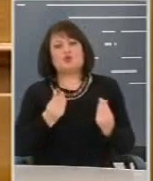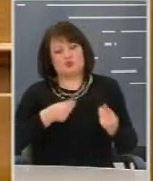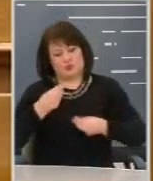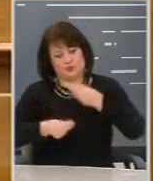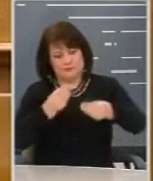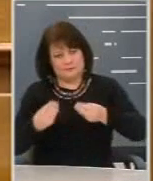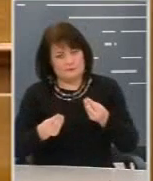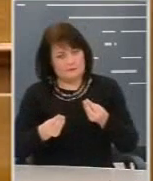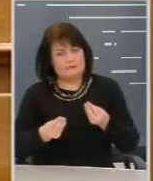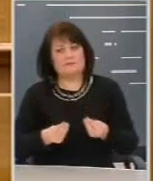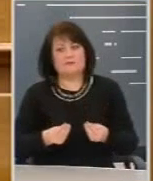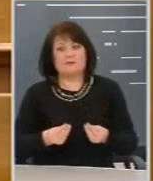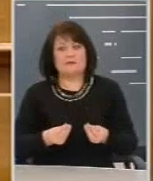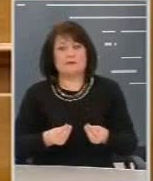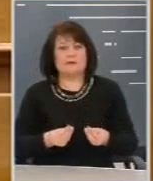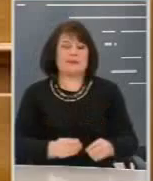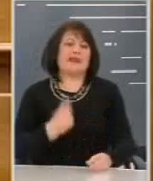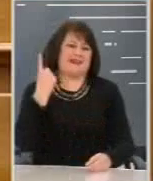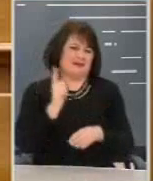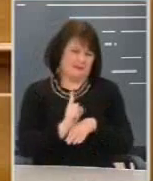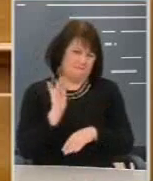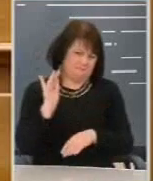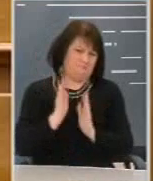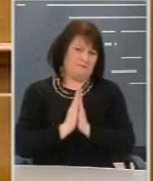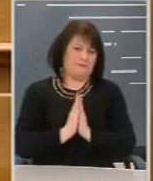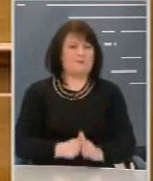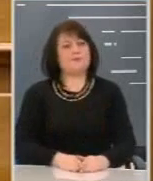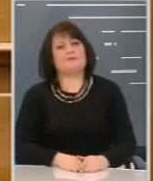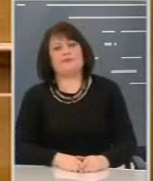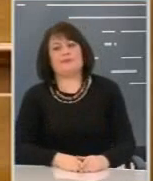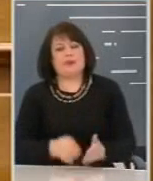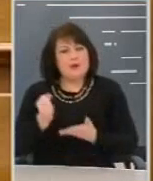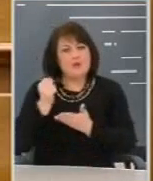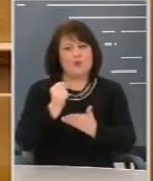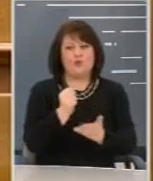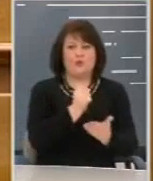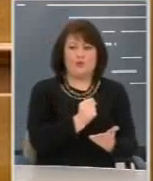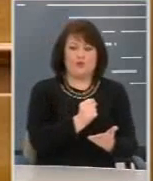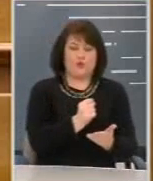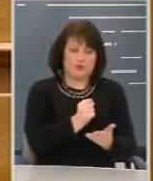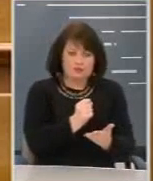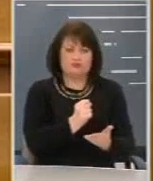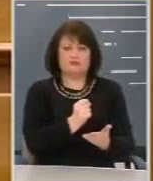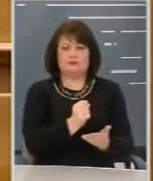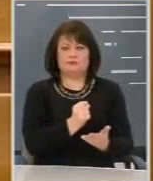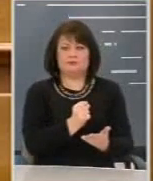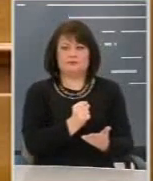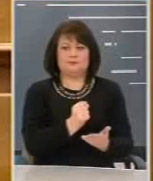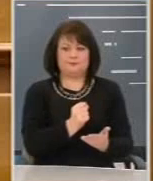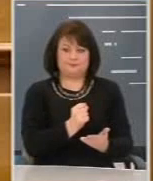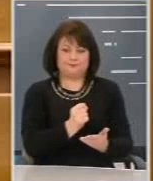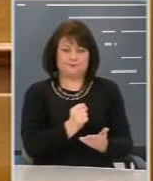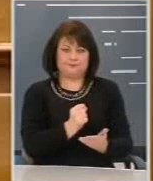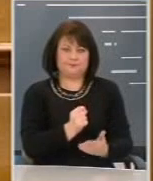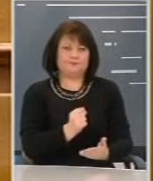ζητήματα, ναι, γιατί δόθηκαν επιχορηγήσεις. Κύριε Πρόεδρε, θα συγχρεστώ ένα λεπτό. Δόθηκαν επιχορηγήσεις με περισσότερες